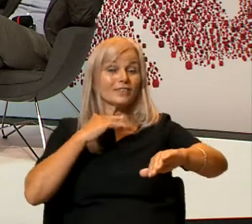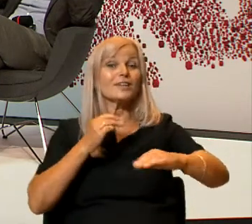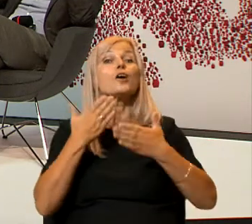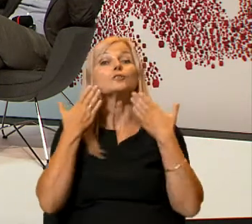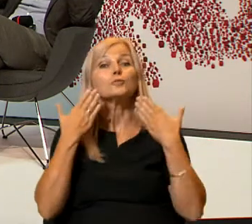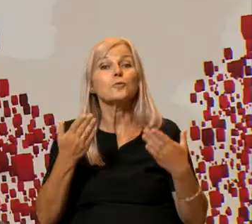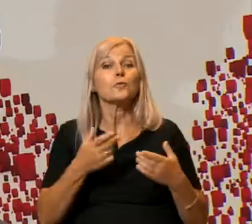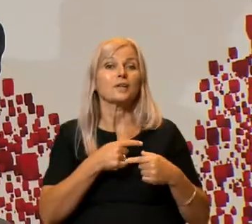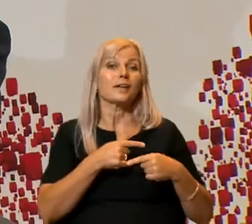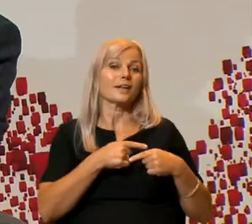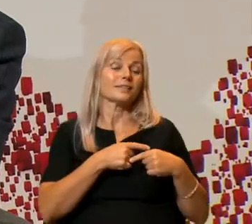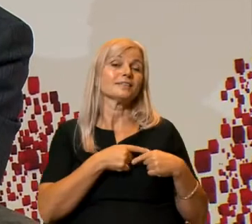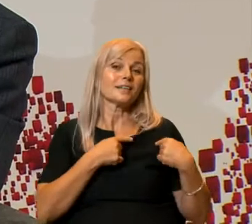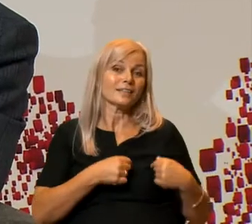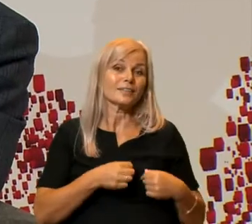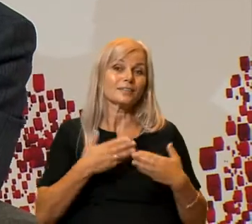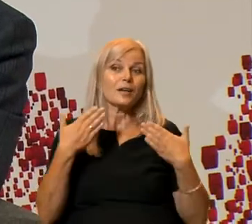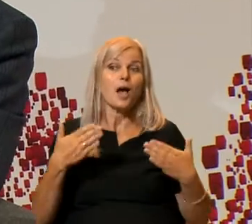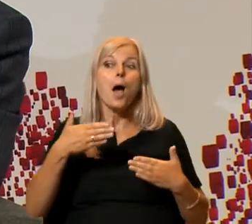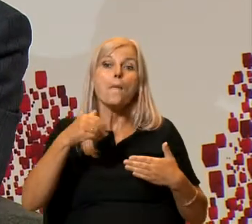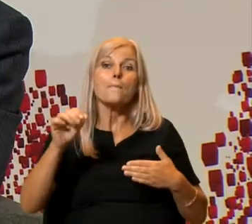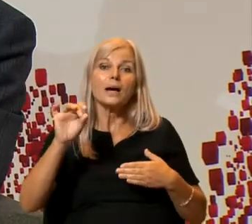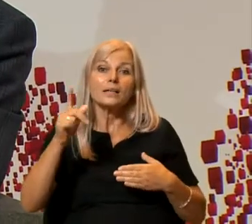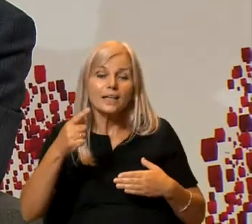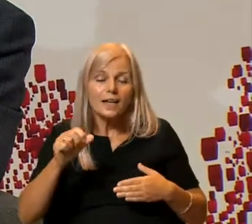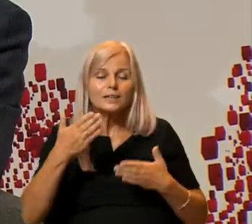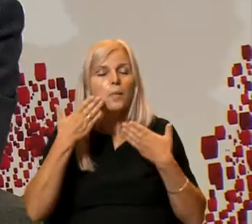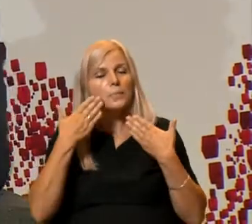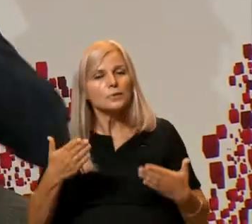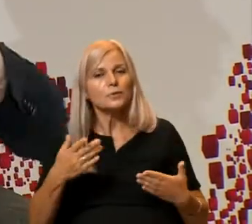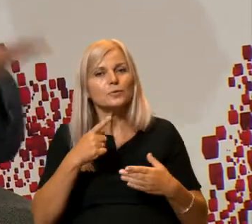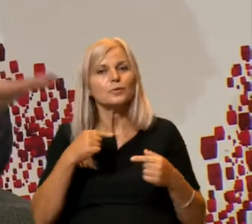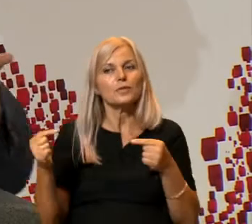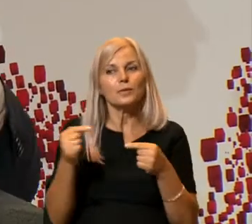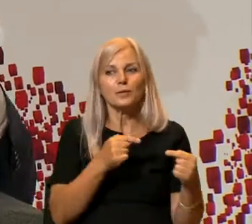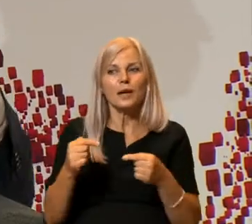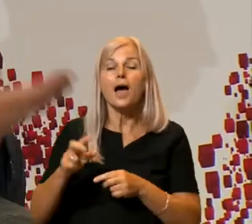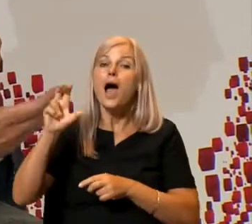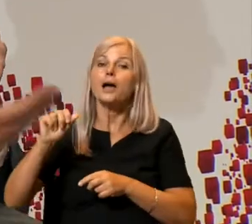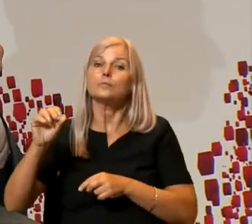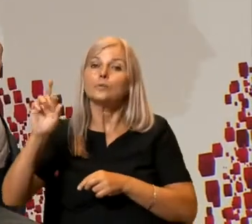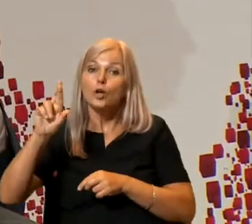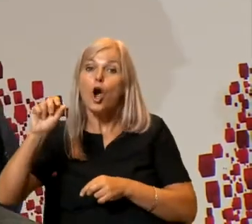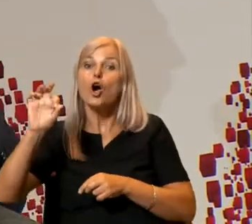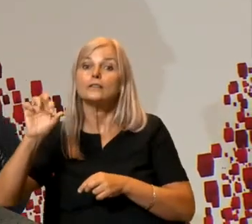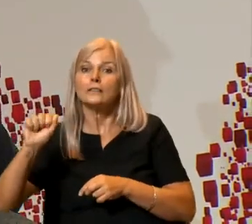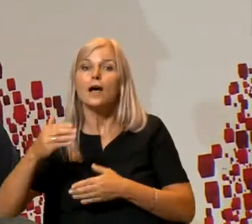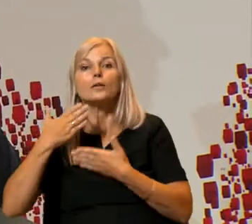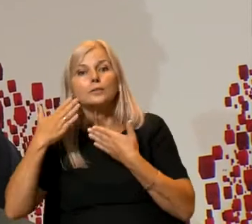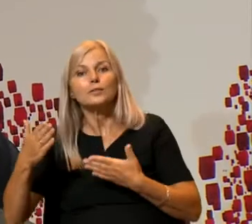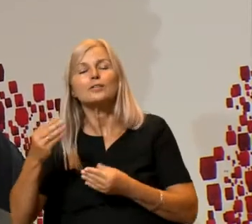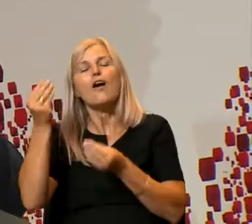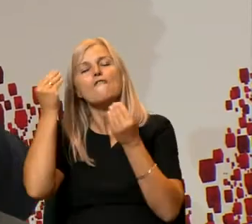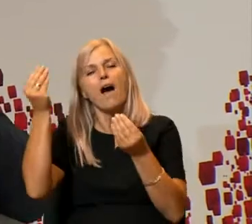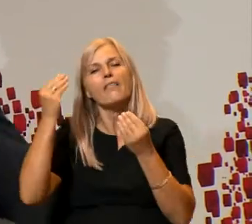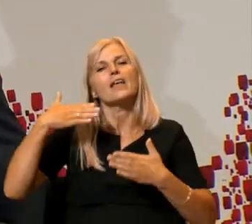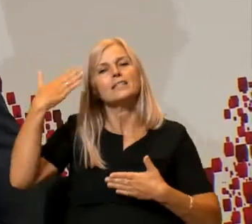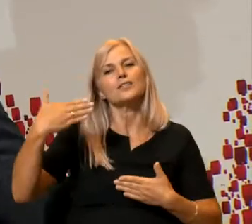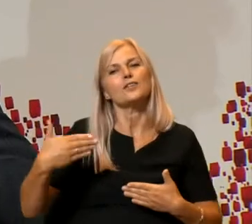pytania. Magdalenie Rzadkowskiej bardzo dziękuję za uczestnictwo w tej debacie. Hartmutowi Rozie za debatę i za fantastyczny